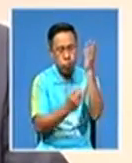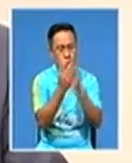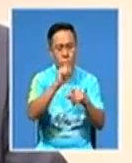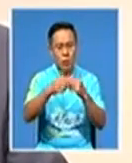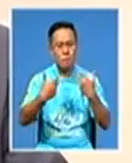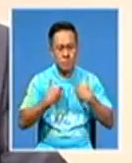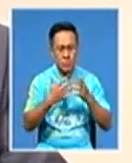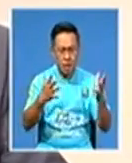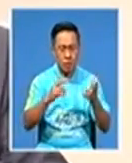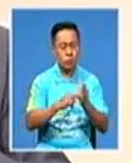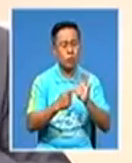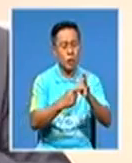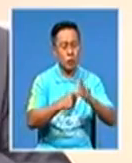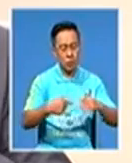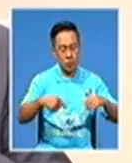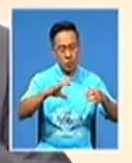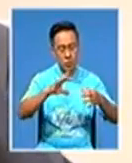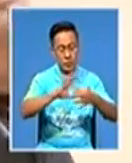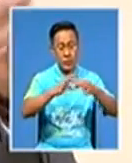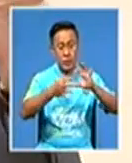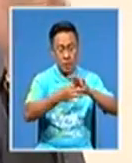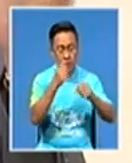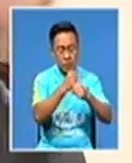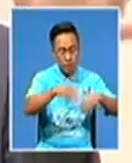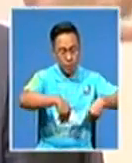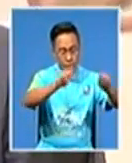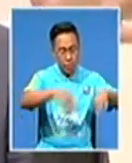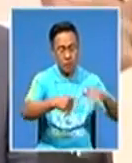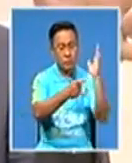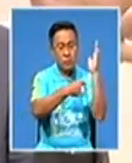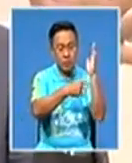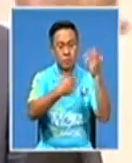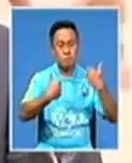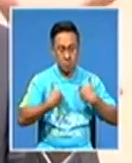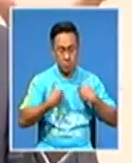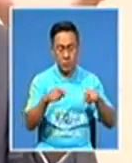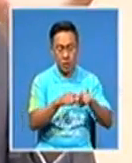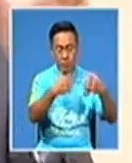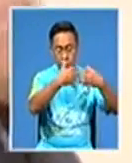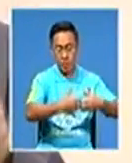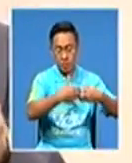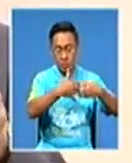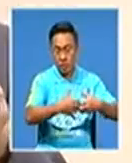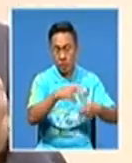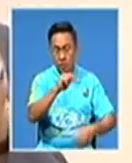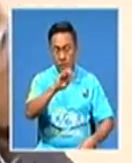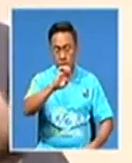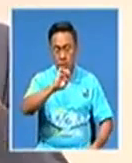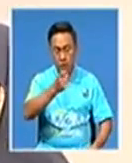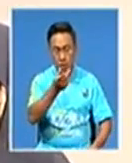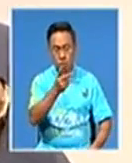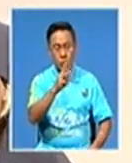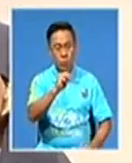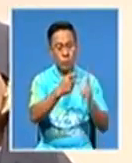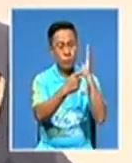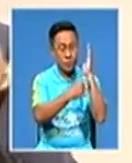ดี๋ยวนี้มีสนามฟุตซอลยางก็มีพวกนี้ถ้าเราทำให้เป็นนิคมอุตสาหกรรมยางมันจะทำได้ขณะนี้กำลังเจรจ